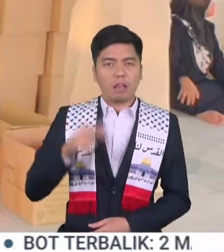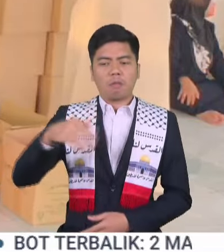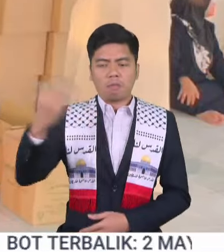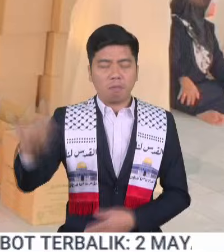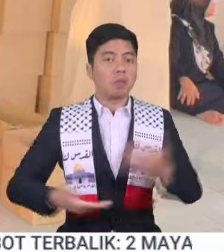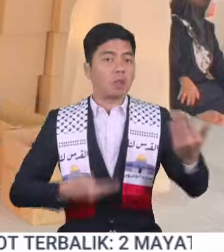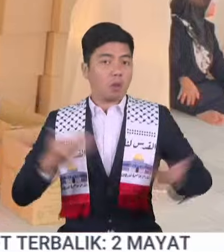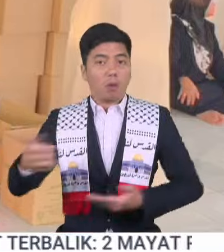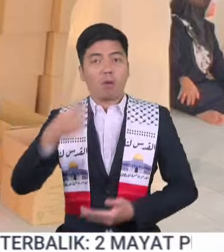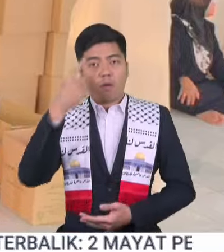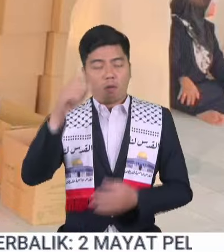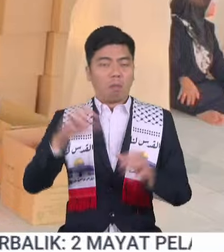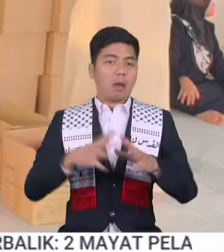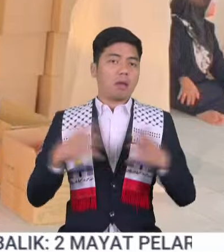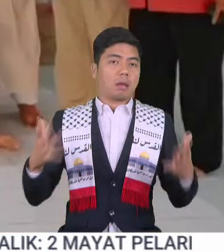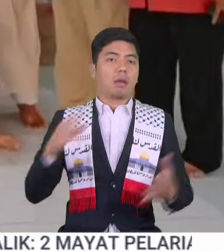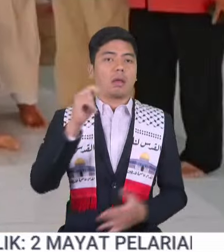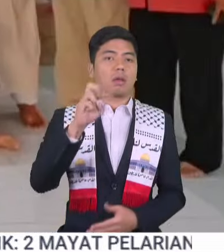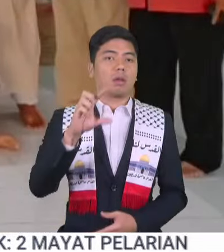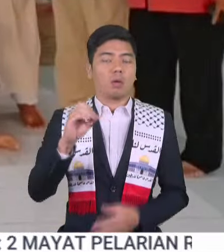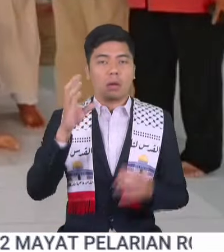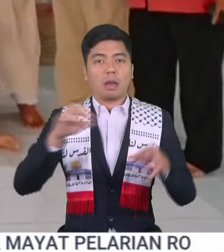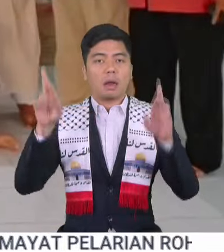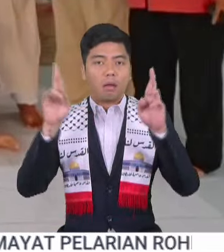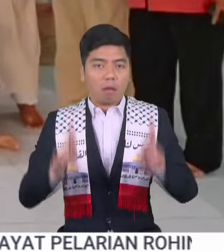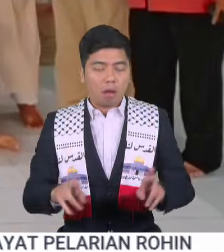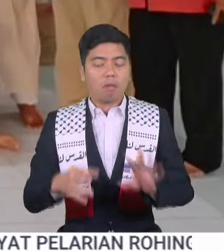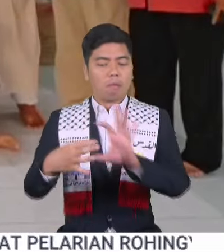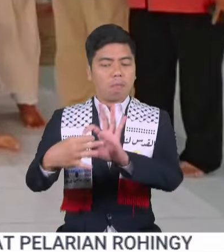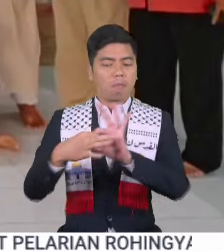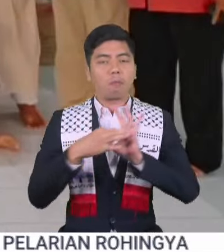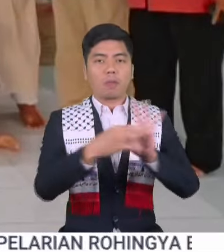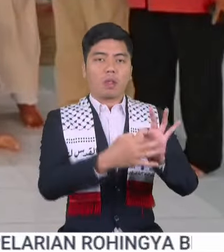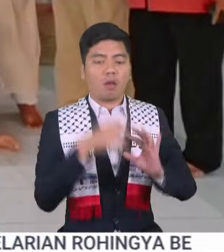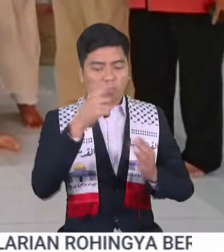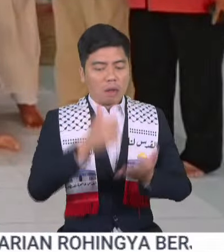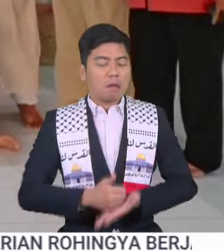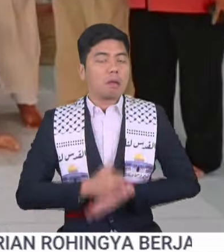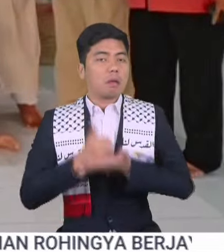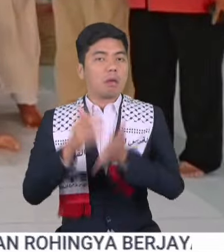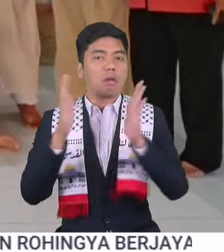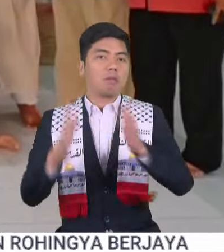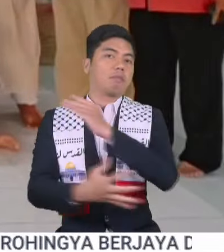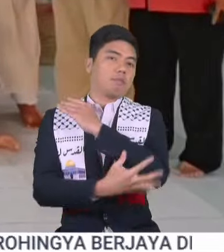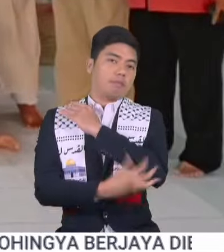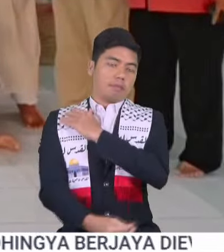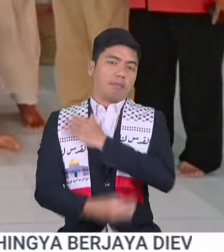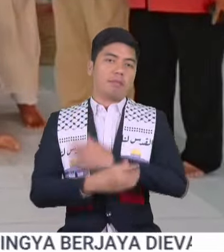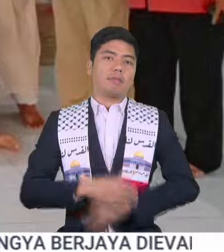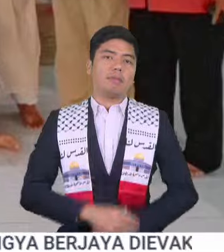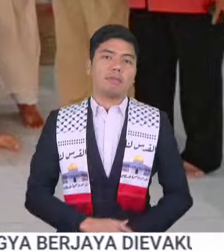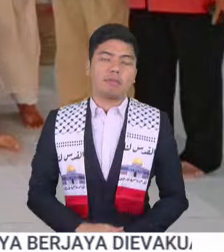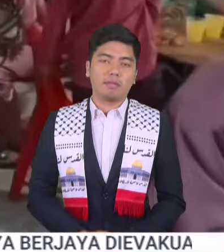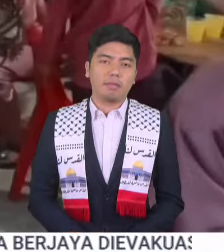penyertaan lebih banyak NGO dan individu untuk bersama-sama membantu golongan kurang bernasib baik.